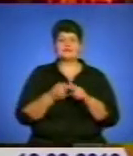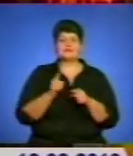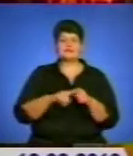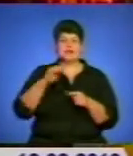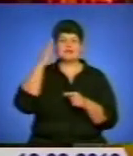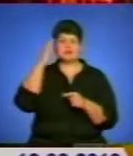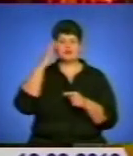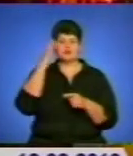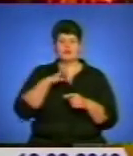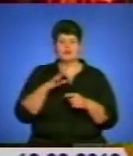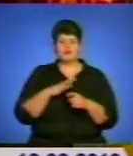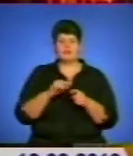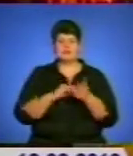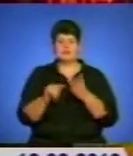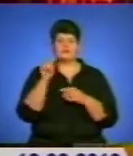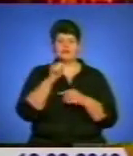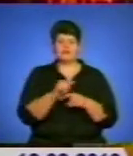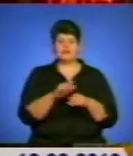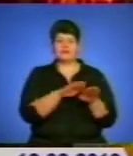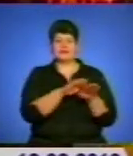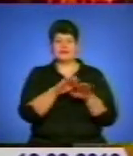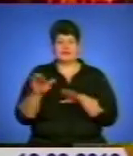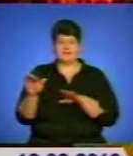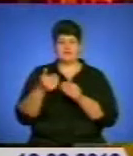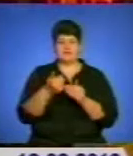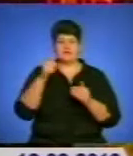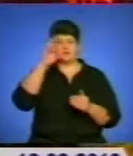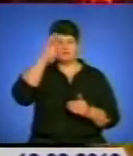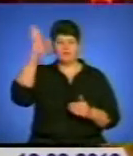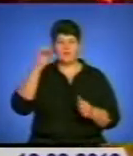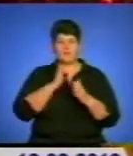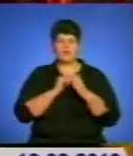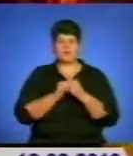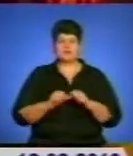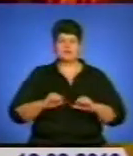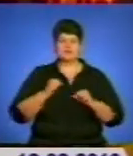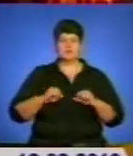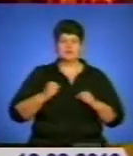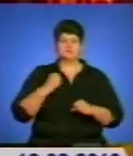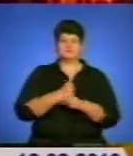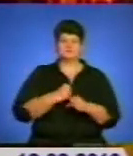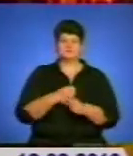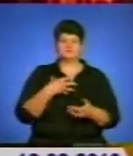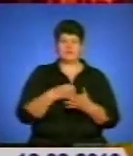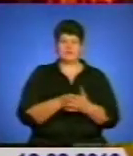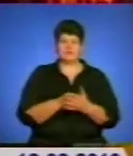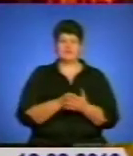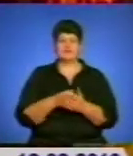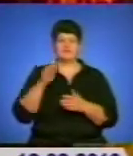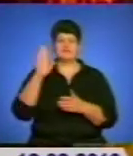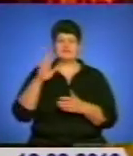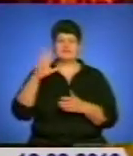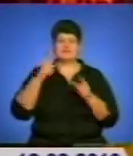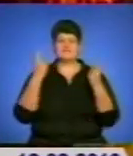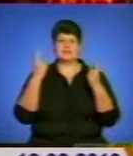був підкресленням того, що вони перед Богом є рівні, бо кожен з них потрудився по-своєму. Василій Великий написав велику працю, яка